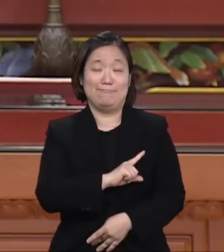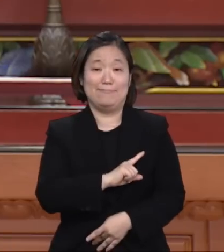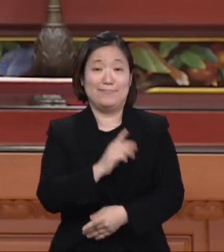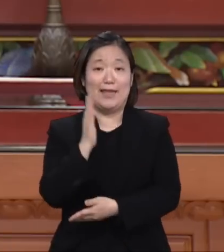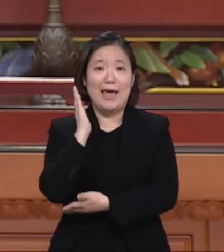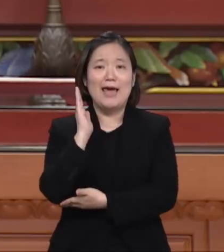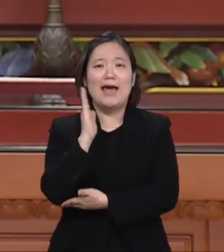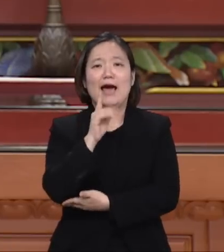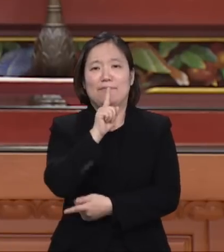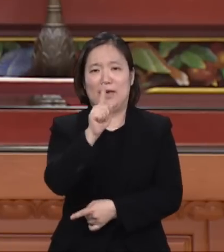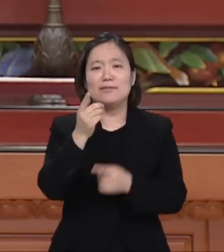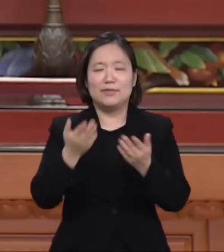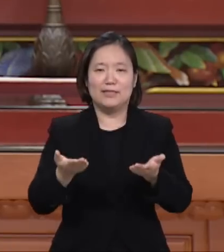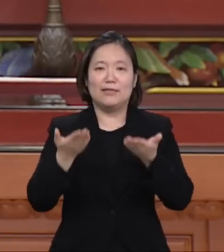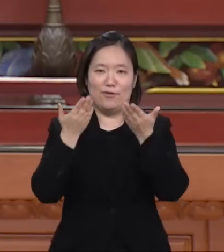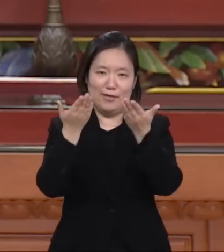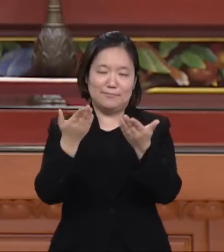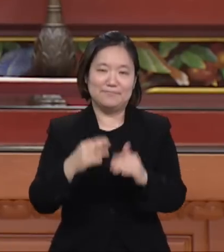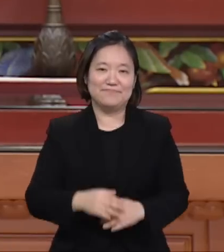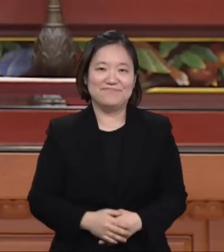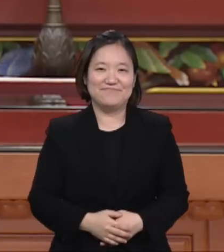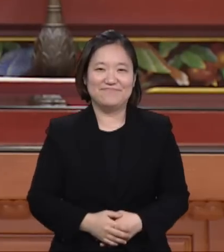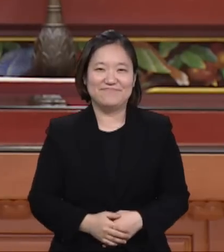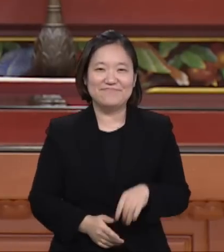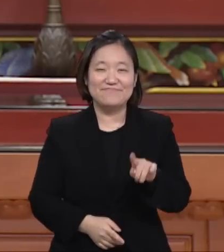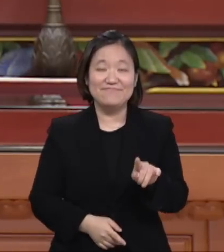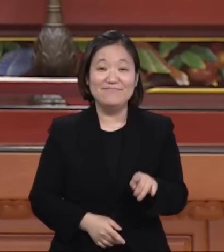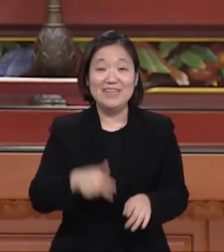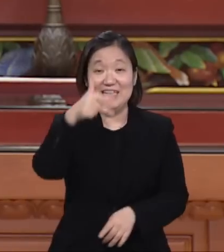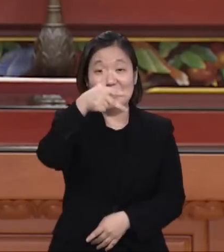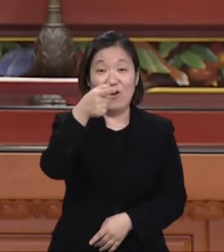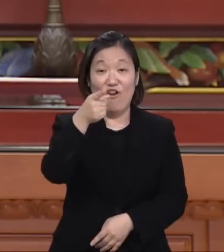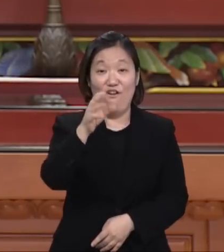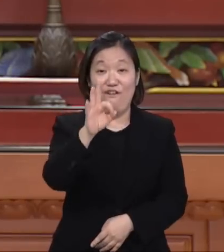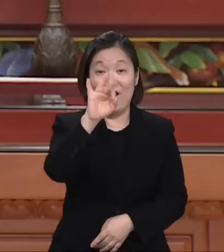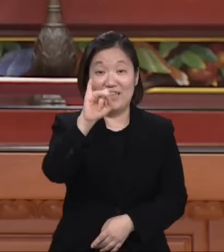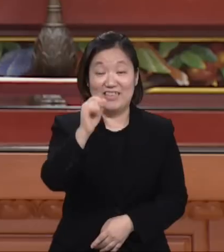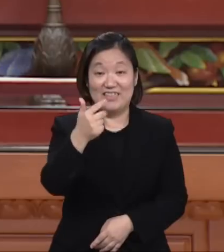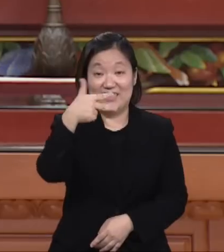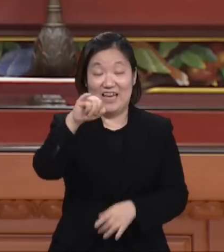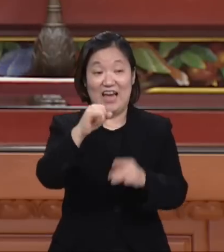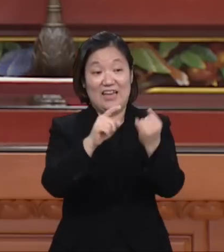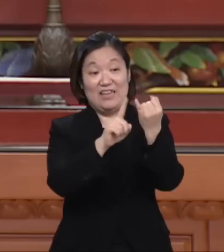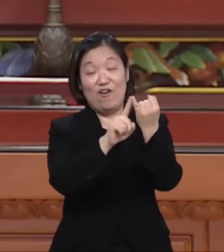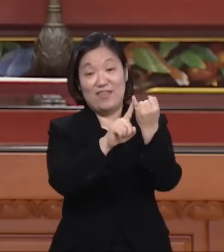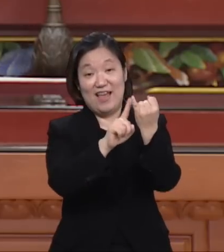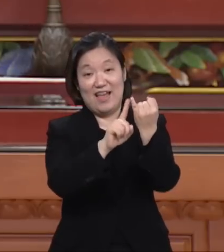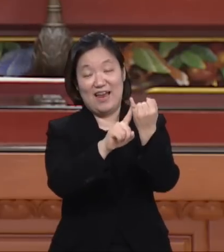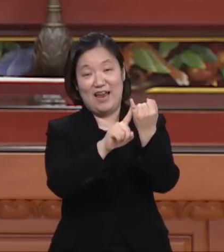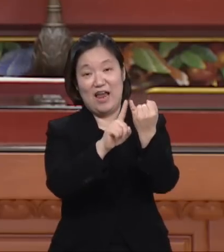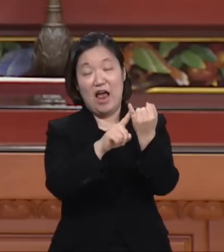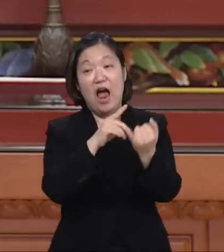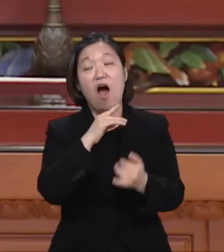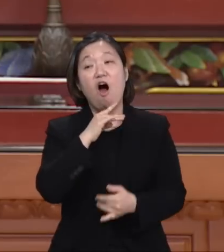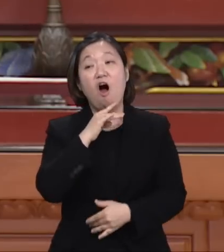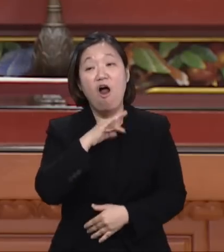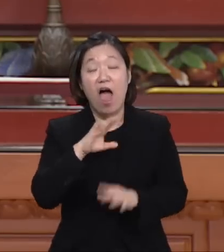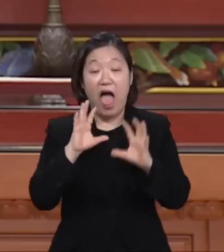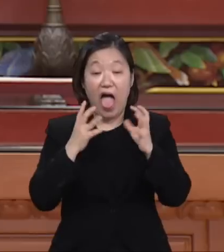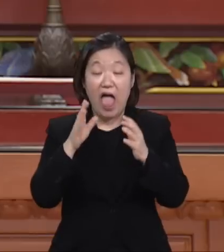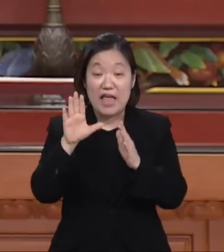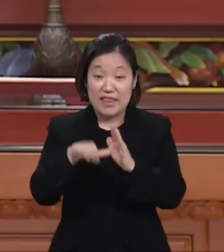썰을 한번 풀어보도록 하겠습니다 이 정인자라는 분은 어렸을 때부터